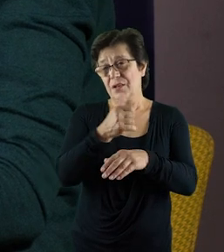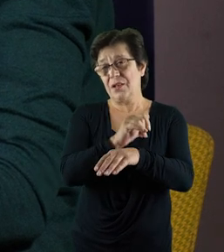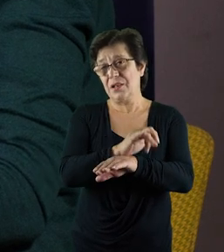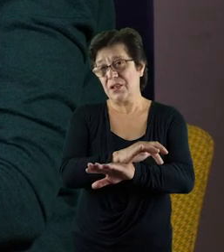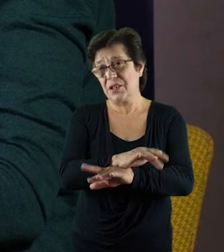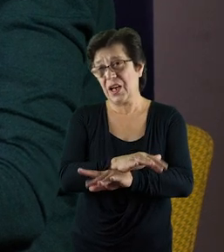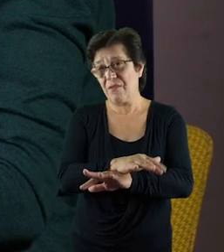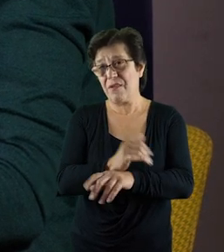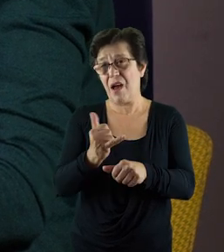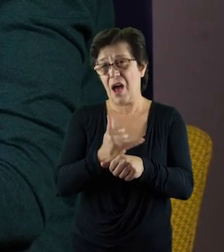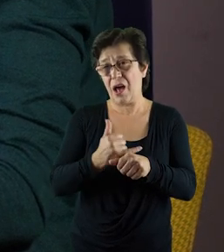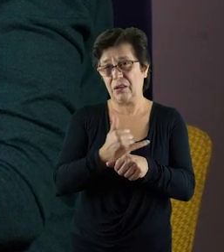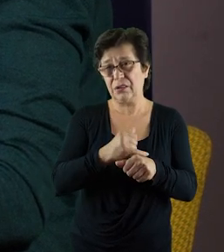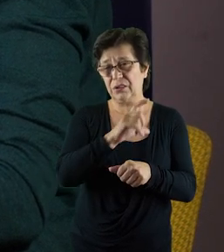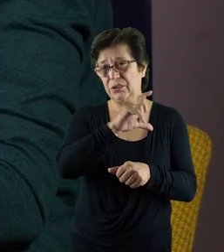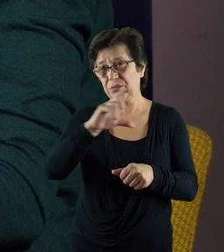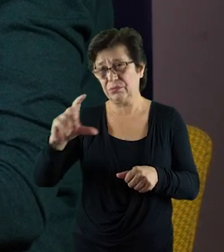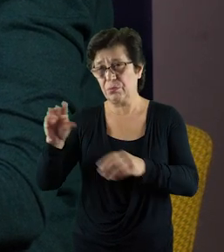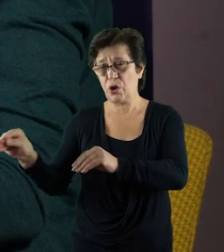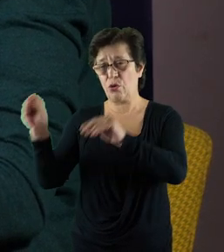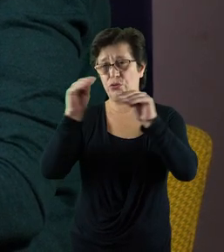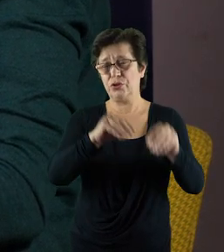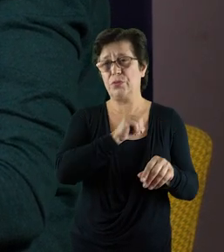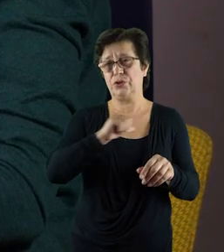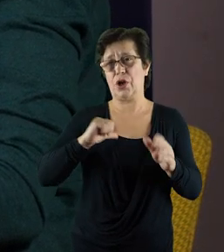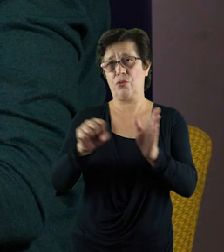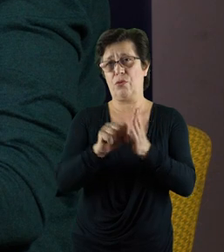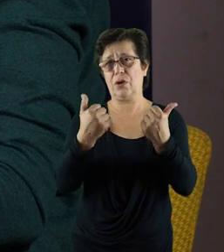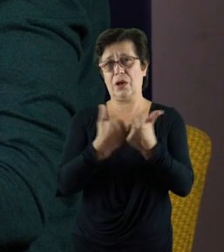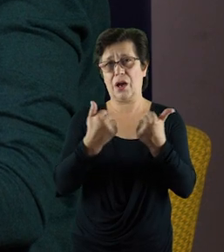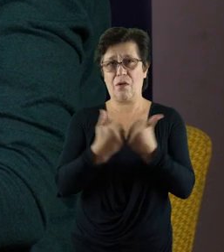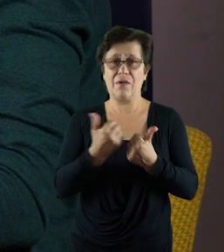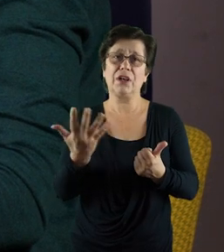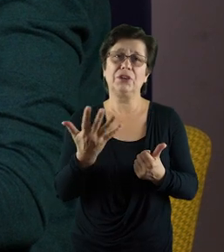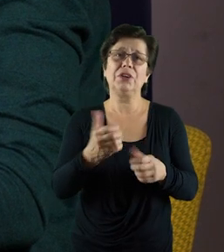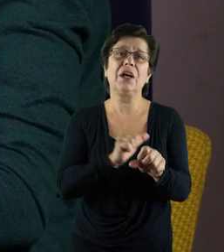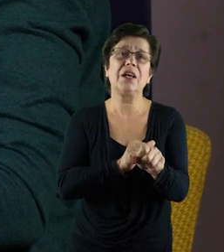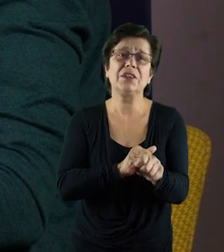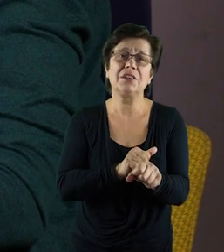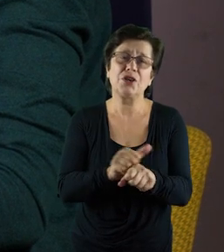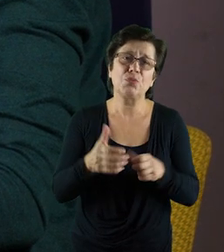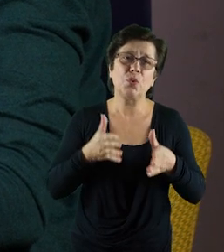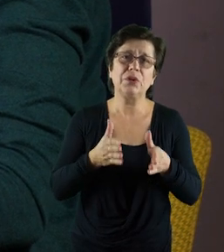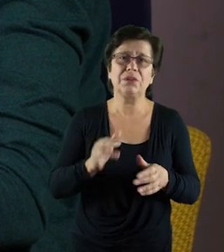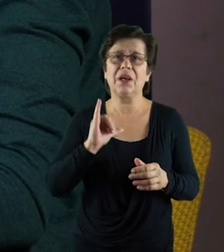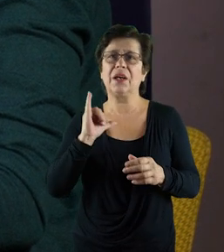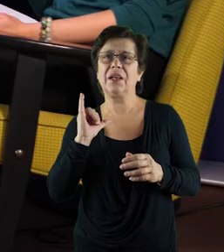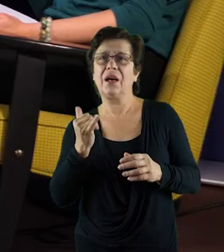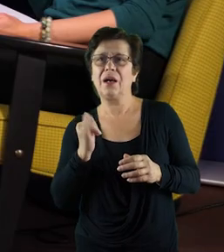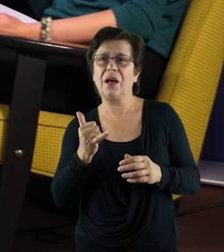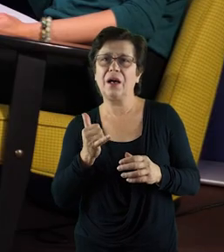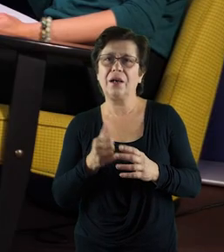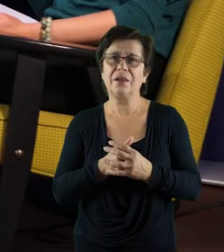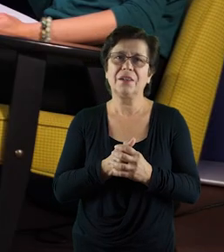z pod Pikadorem przenosimy się do Krakowa. I gdzie jesteśmy? Na Łobzowskiej czy